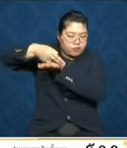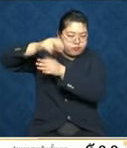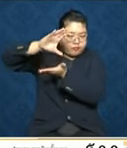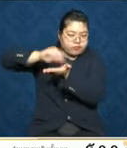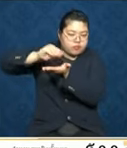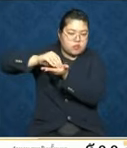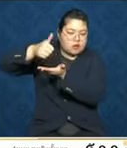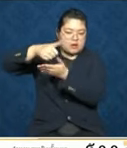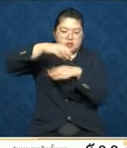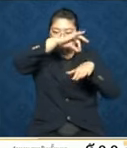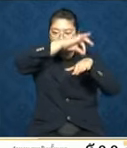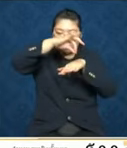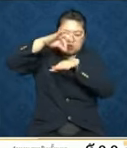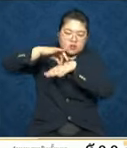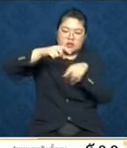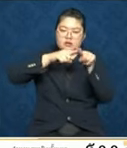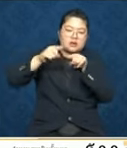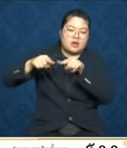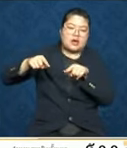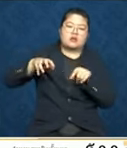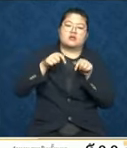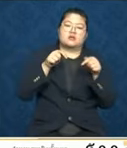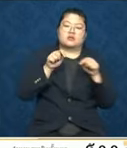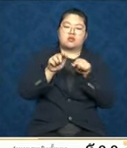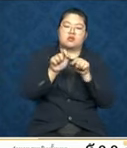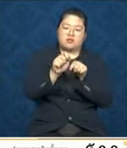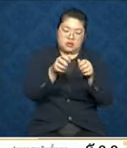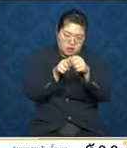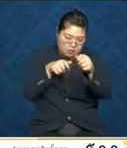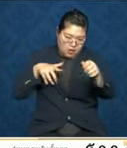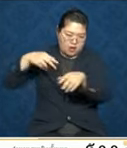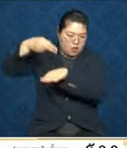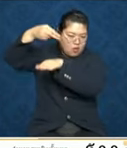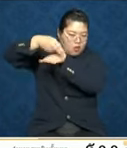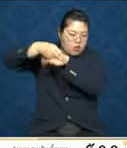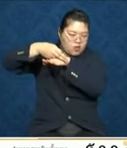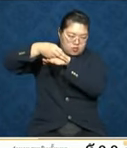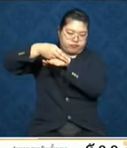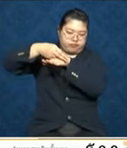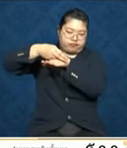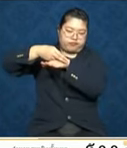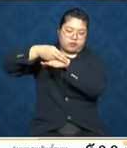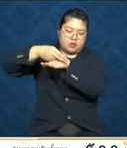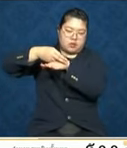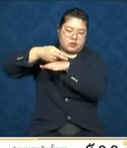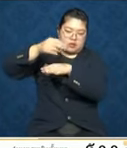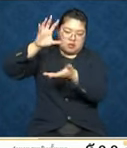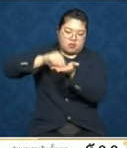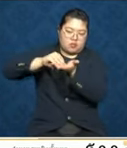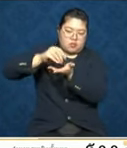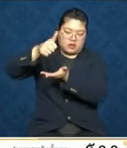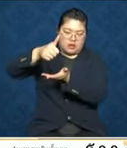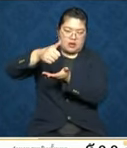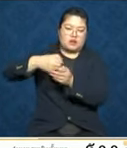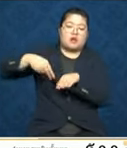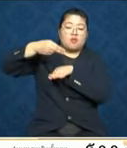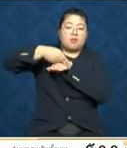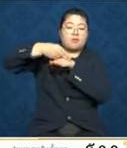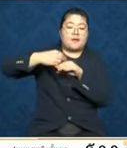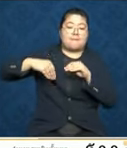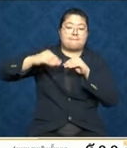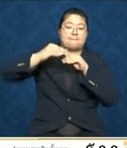ทุกจุดในเขตอำเภอสามพรานให้สามารถกลับมาใช้งานได้อย่างมีประสิทธิภาพตามปกติและเพิ่มจำนวนกล้องวงจรปิด